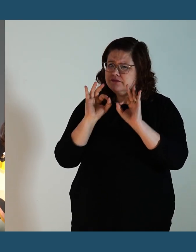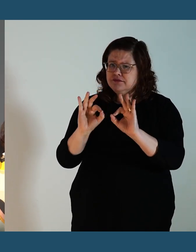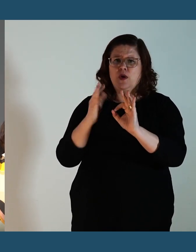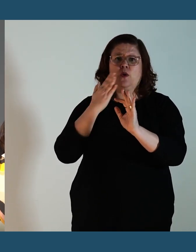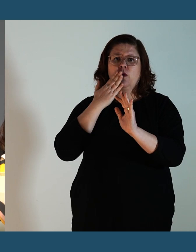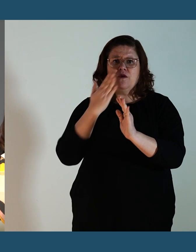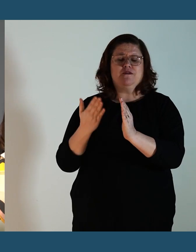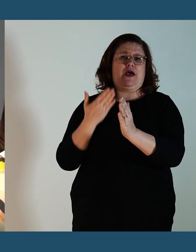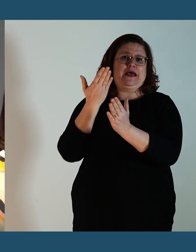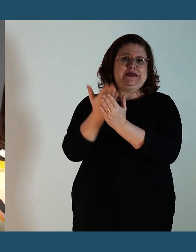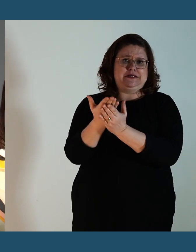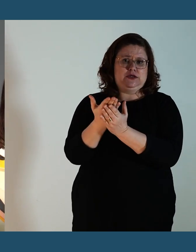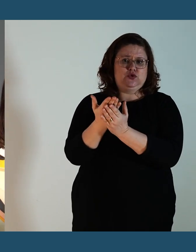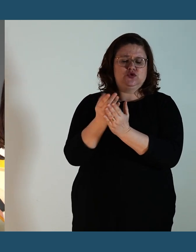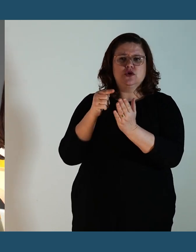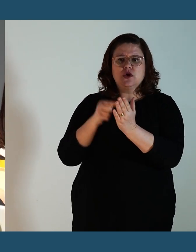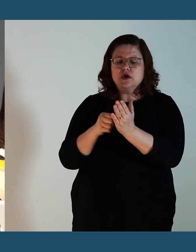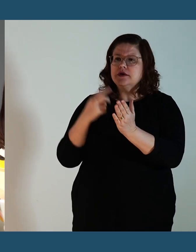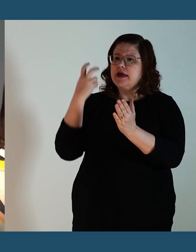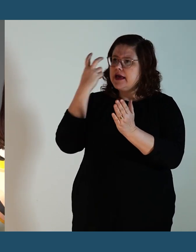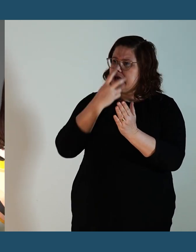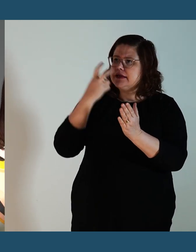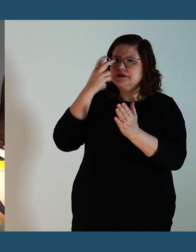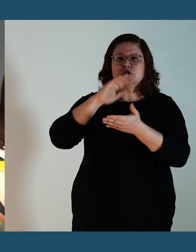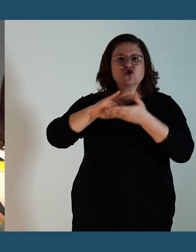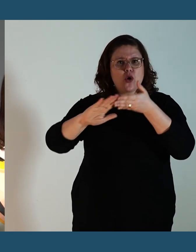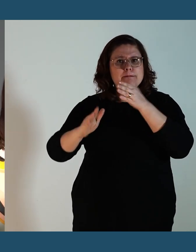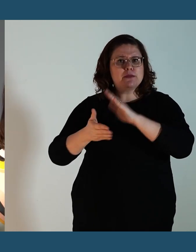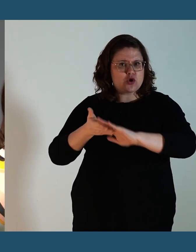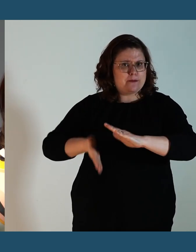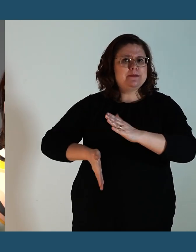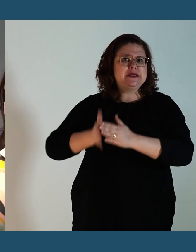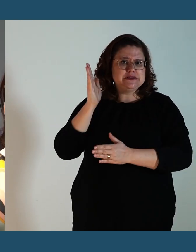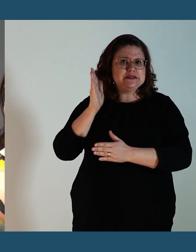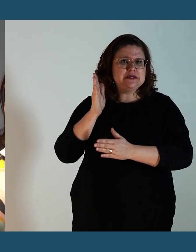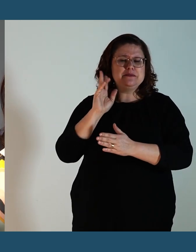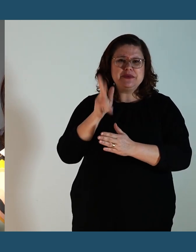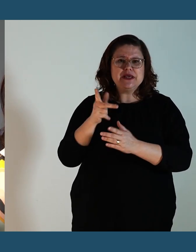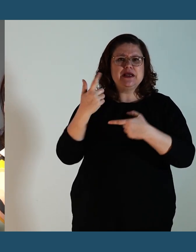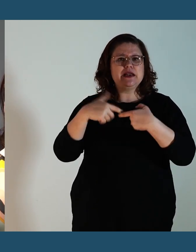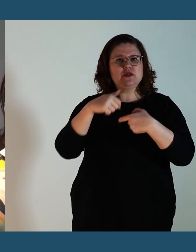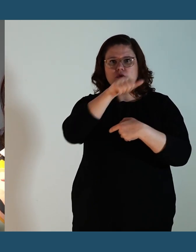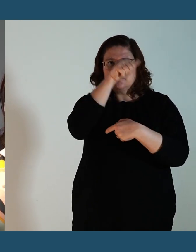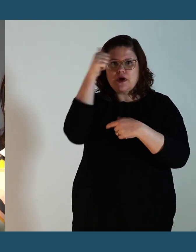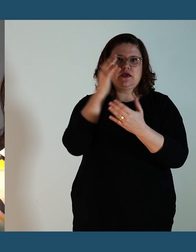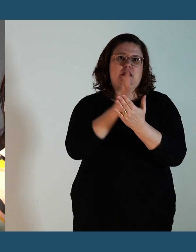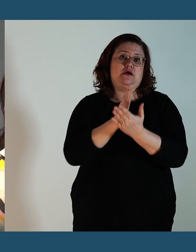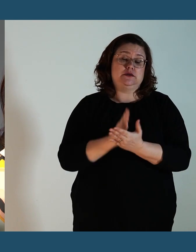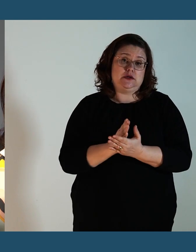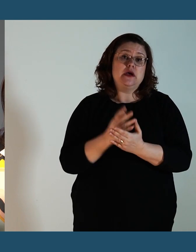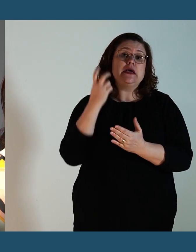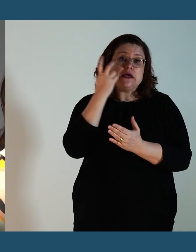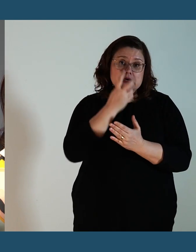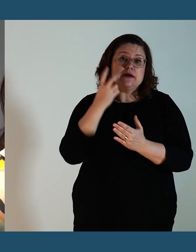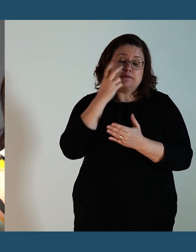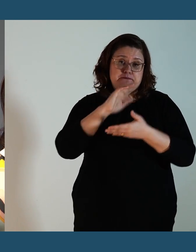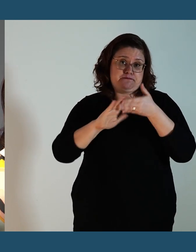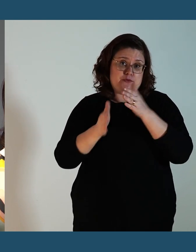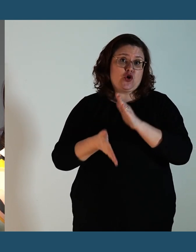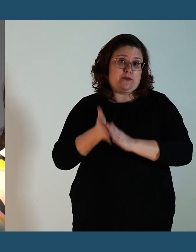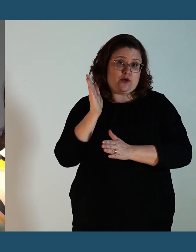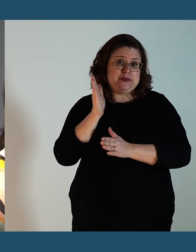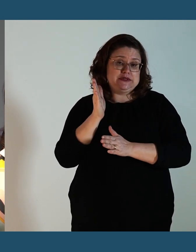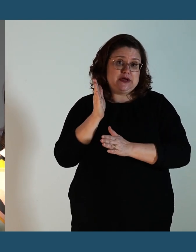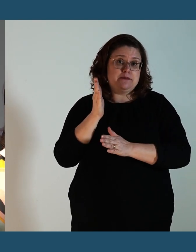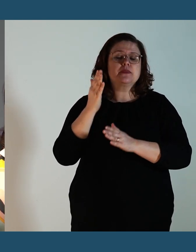jossa oikeasti haettiin sellaista kompromisseja myös niissä vaikeissa kysymyksissä, ja pyrittiin huomioimaan myös, ja mä tiedän,